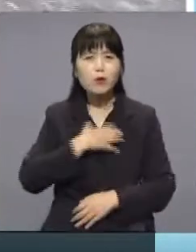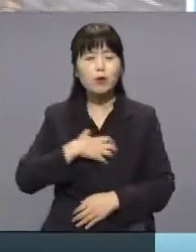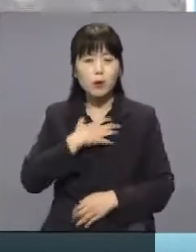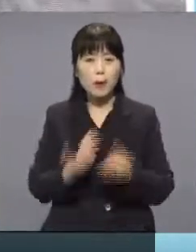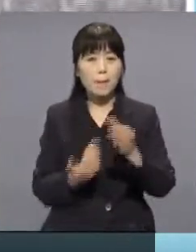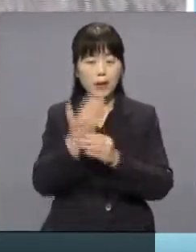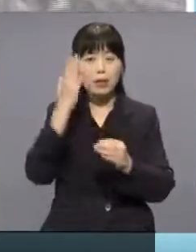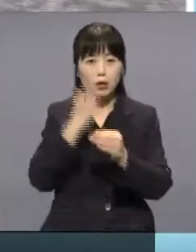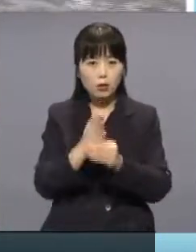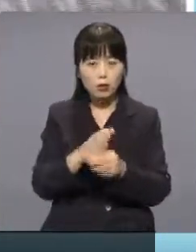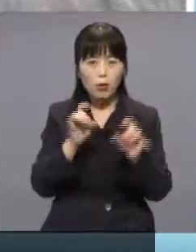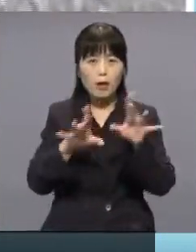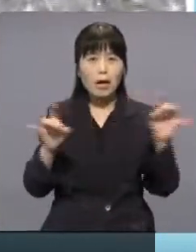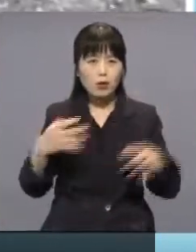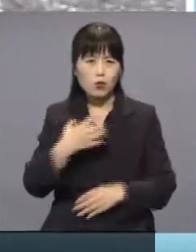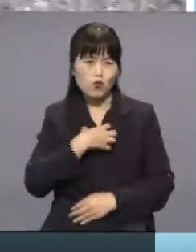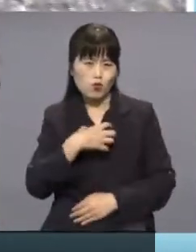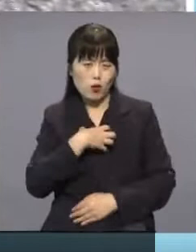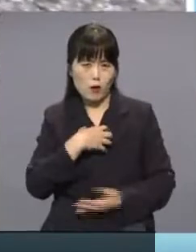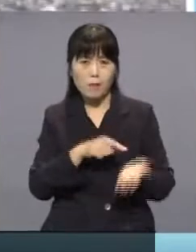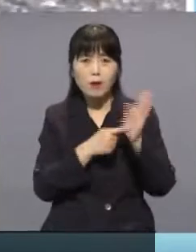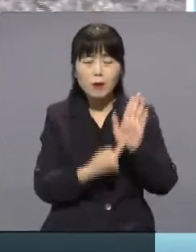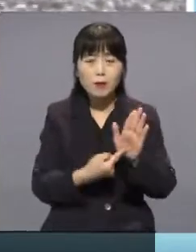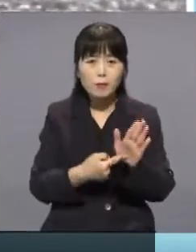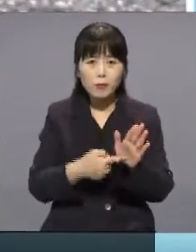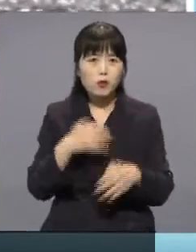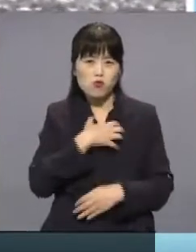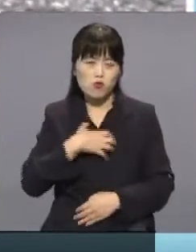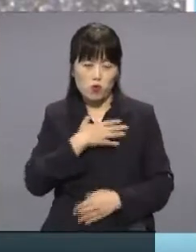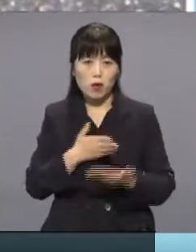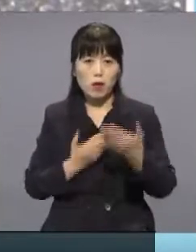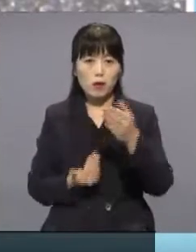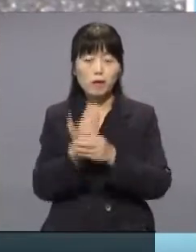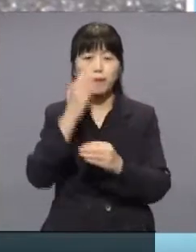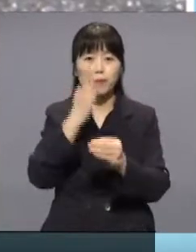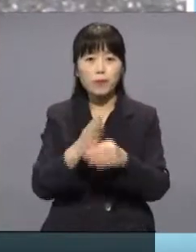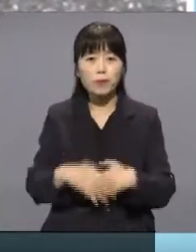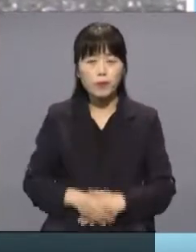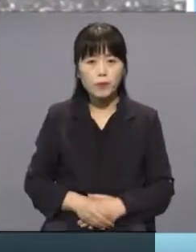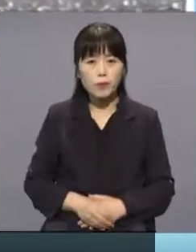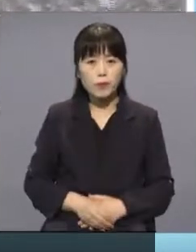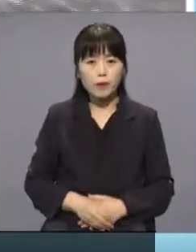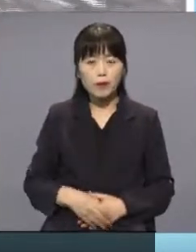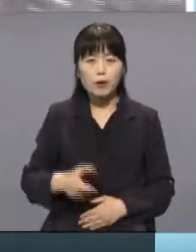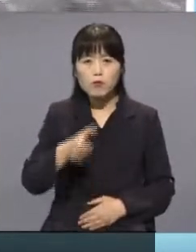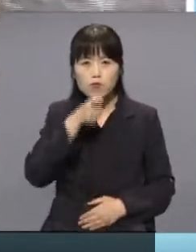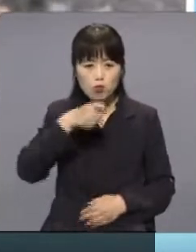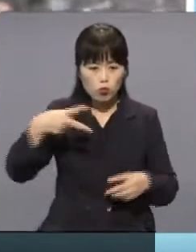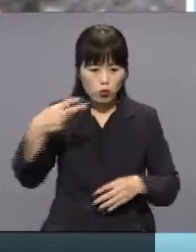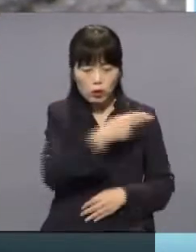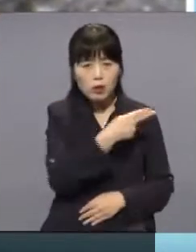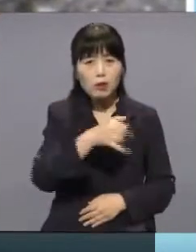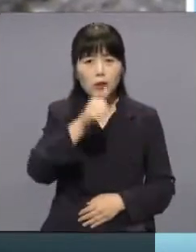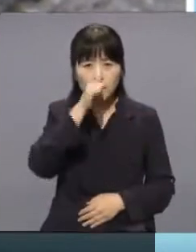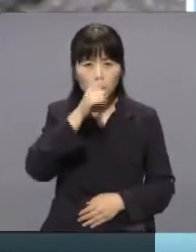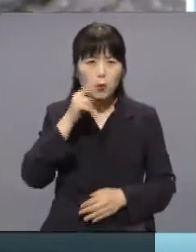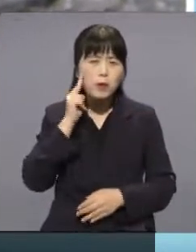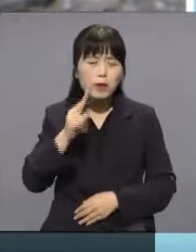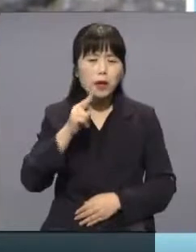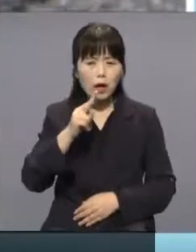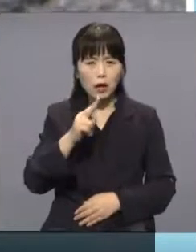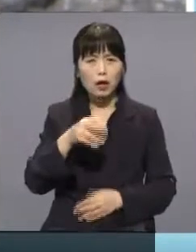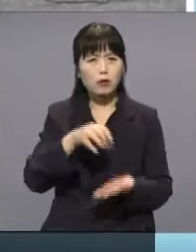우려가 발생하고 있는 겁니다 이제 각종 위험에 노출된 거 아니냐는 우려가 좀 나타나고 있는데요 단수 사태도 발생을 했고요 상당히 심각한